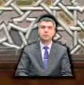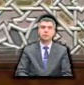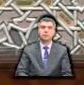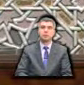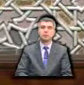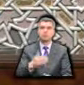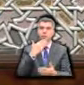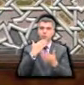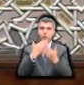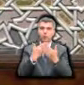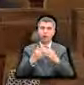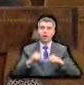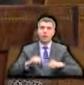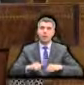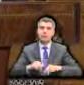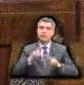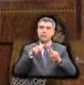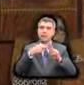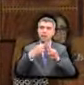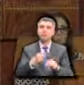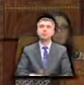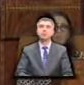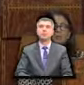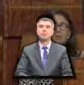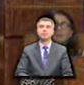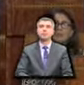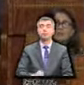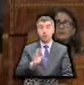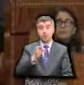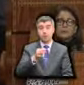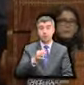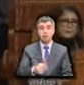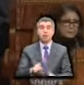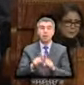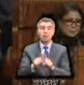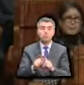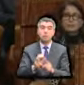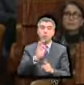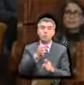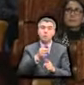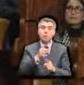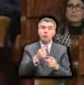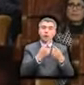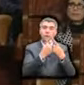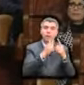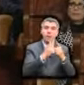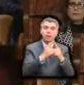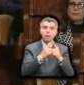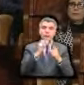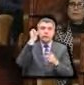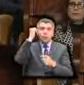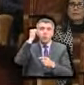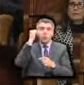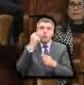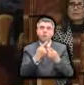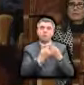شكرا السيد الوزير المحترم على الجواب ديالكم. لابد السيد الوزير من اعتماد مقاربة جديدة لقطاع التكوين المهني